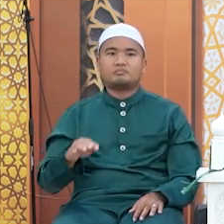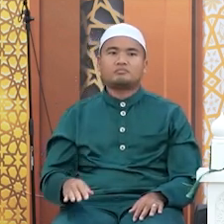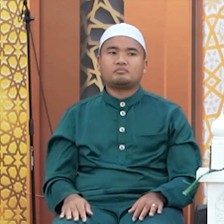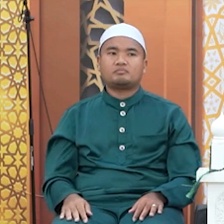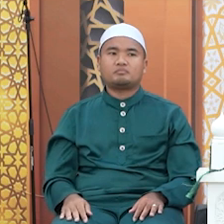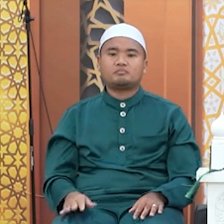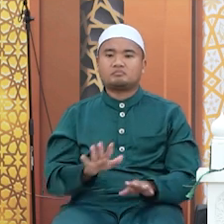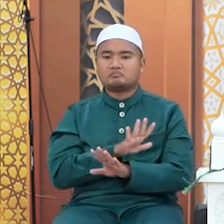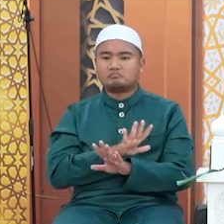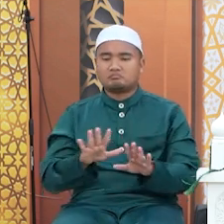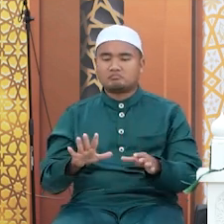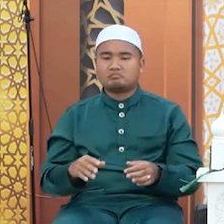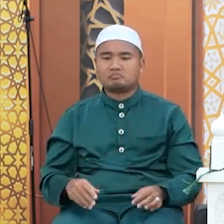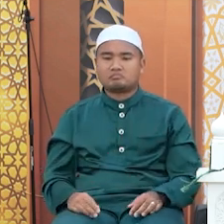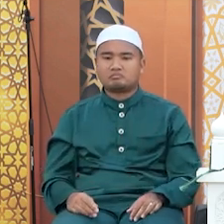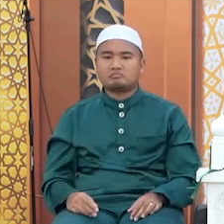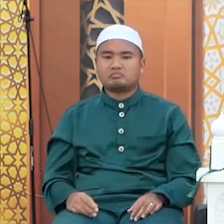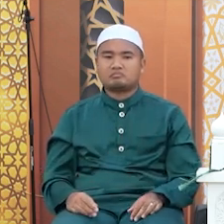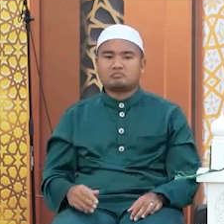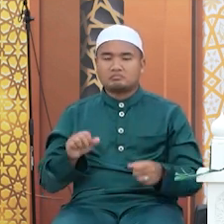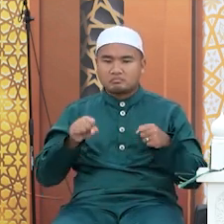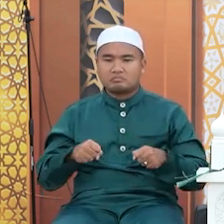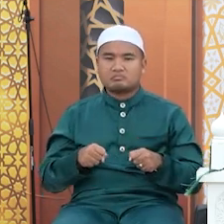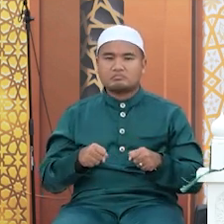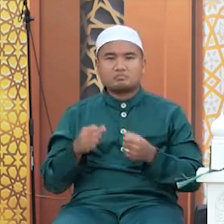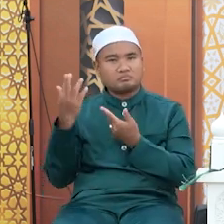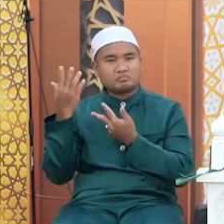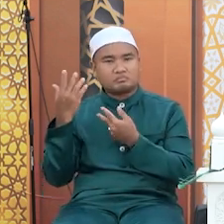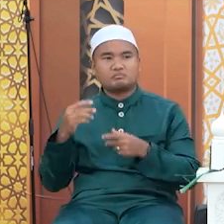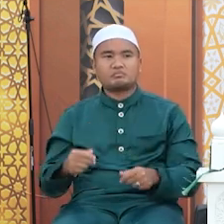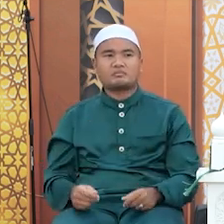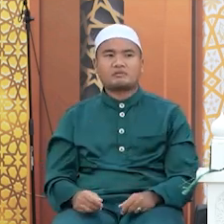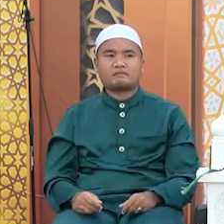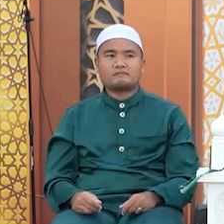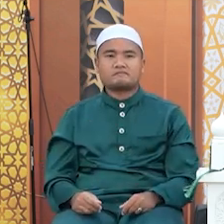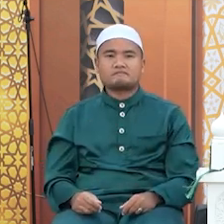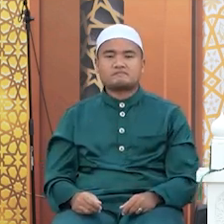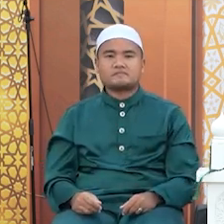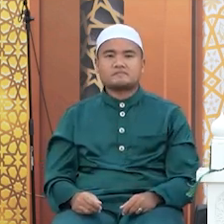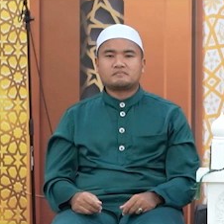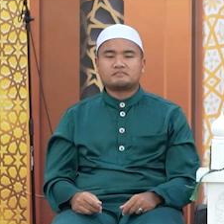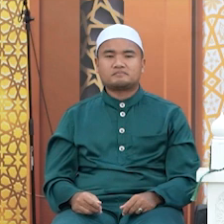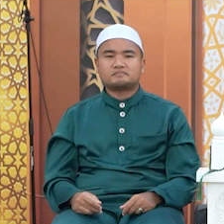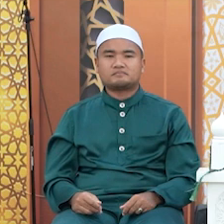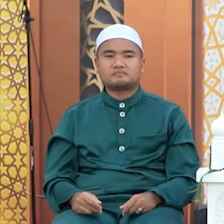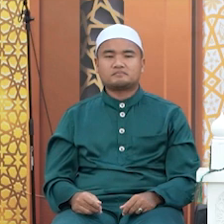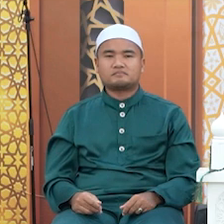je. Akhirnya hilang, susah dia. Sebab kawan ni baca panjang. Lalu Nabi kata,